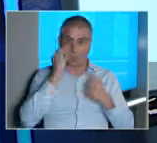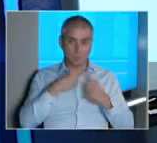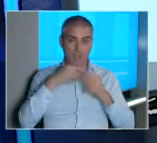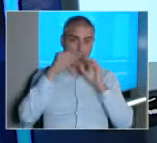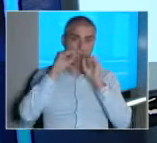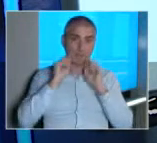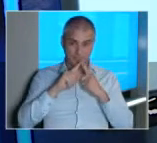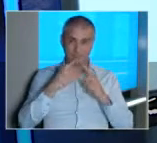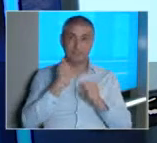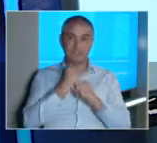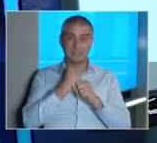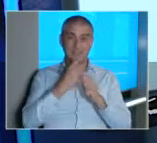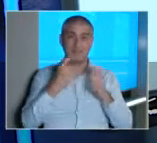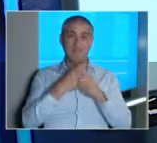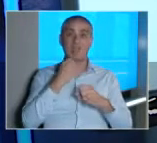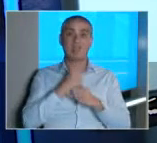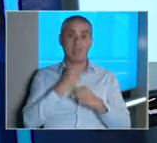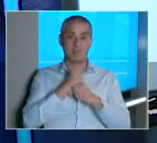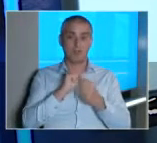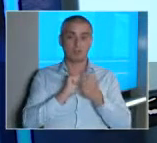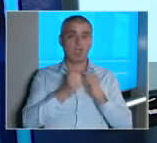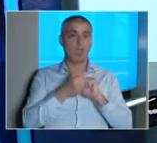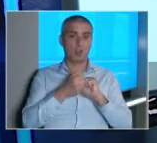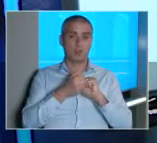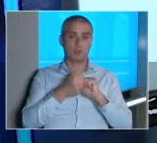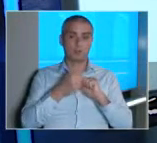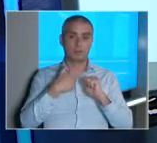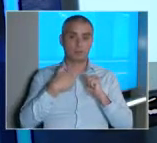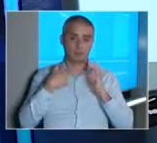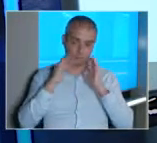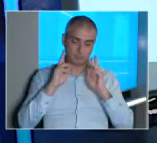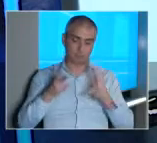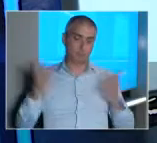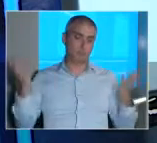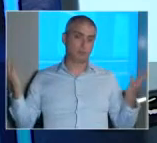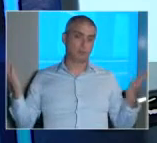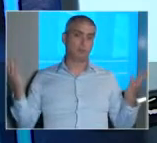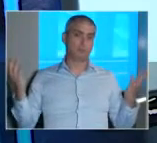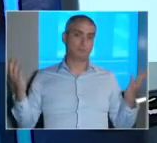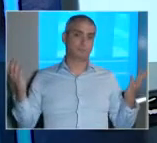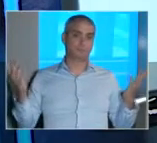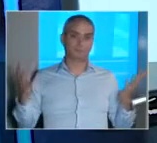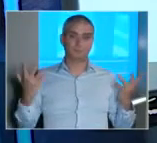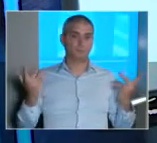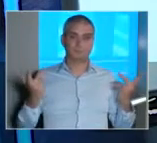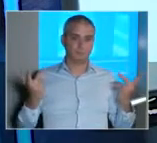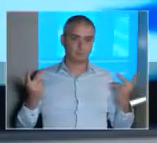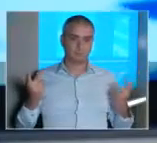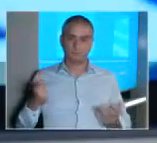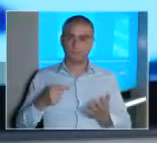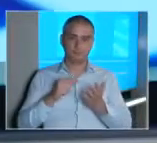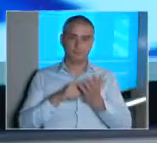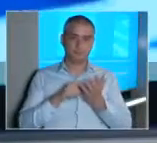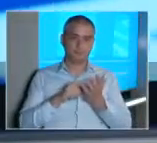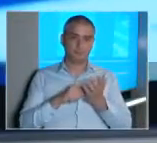לאמיר פרץ יגרום לזה שמפלגת העבודה או... יובל, אני מאמין שזה אפשר. האיחוד הזה צריך להתרחש מסיבות אחרות.